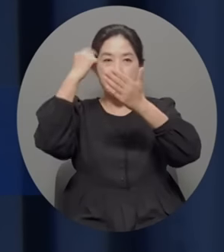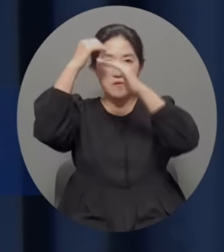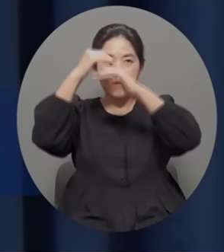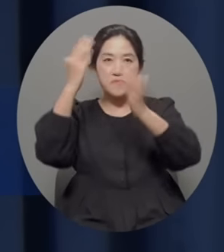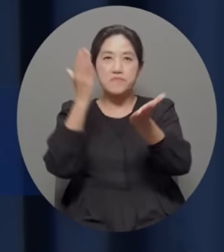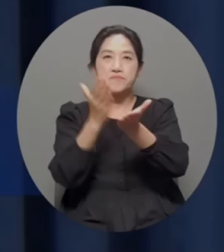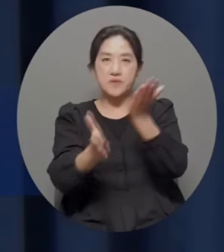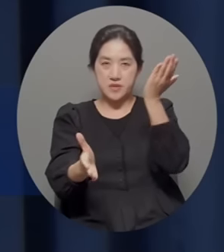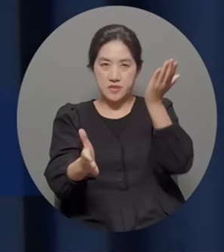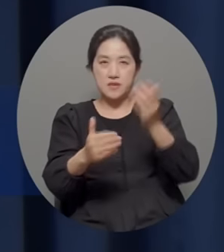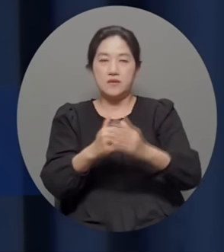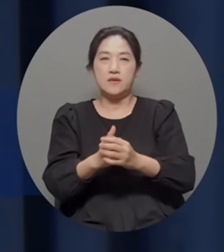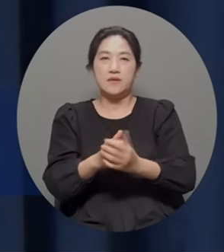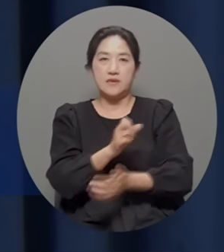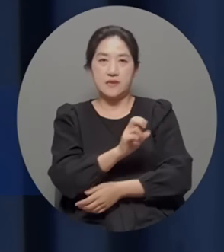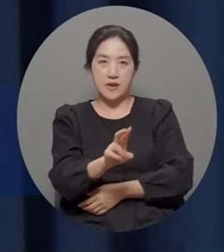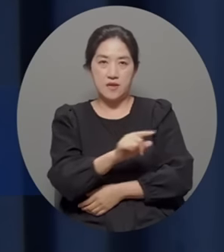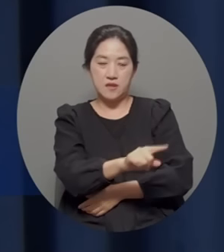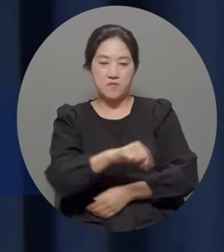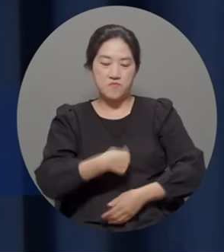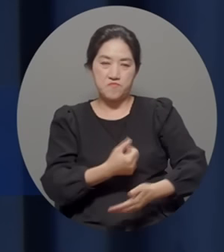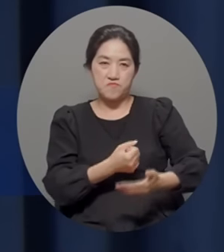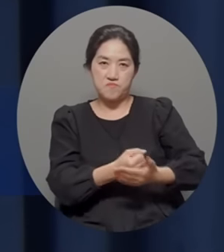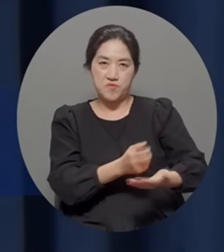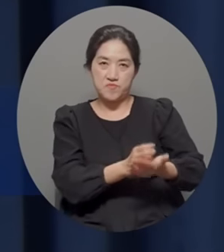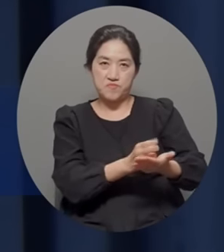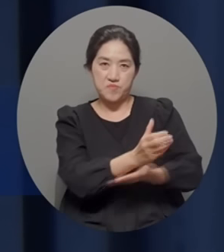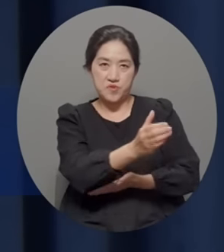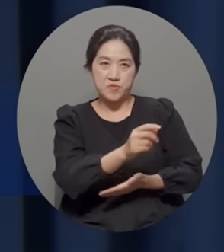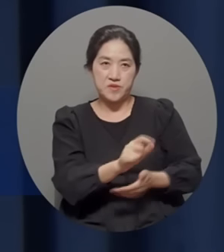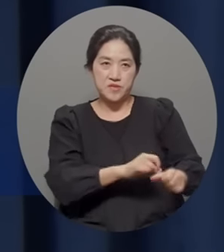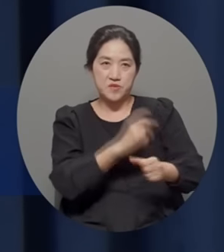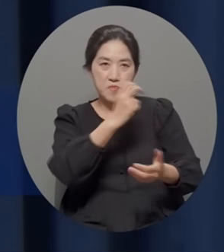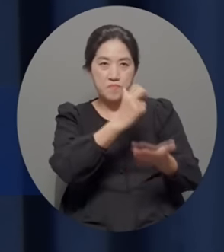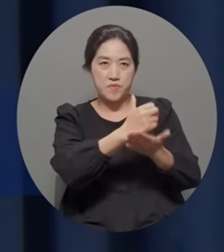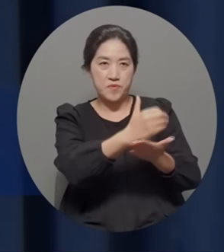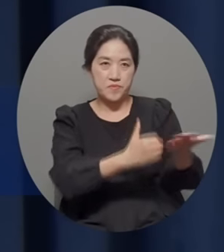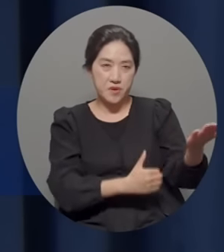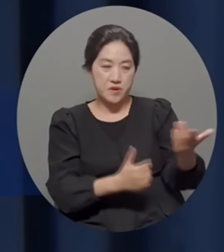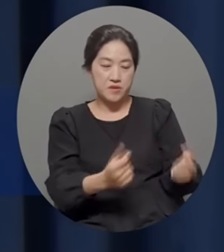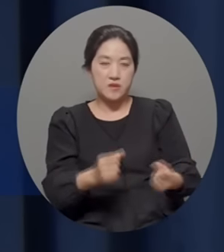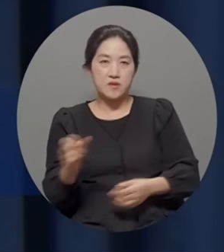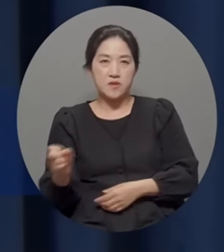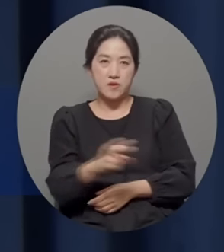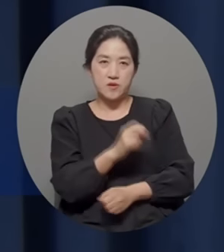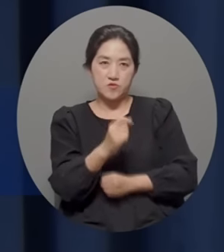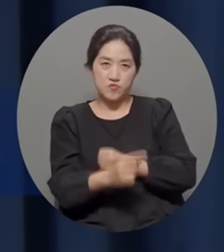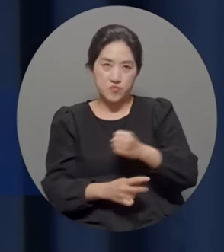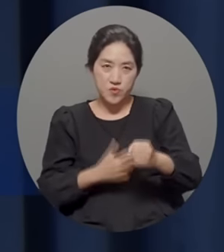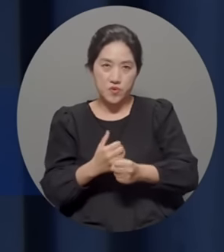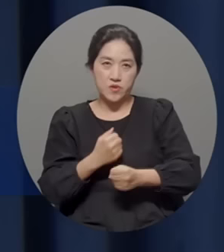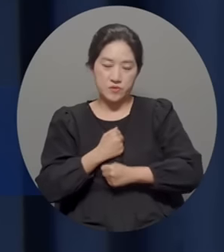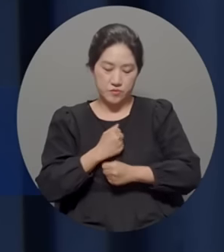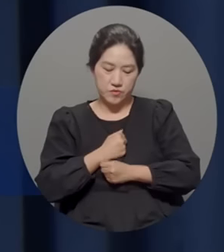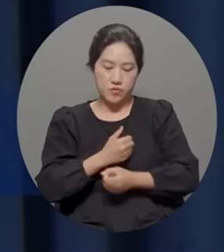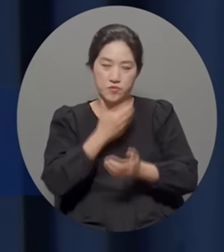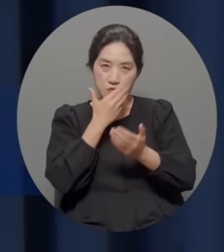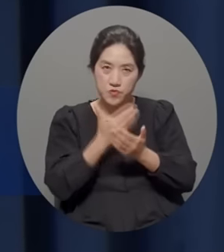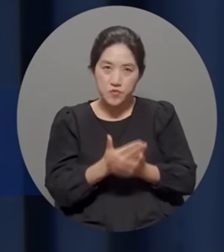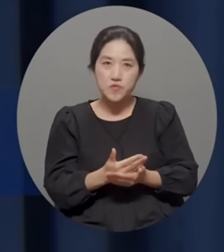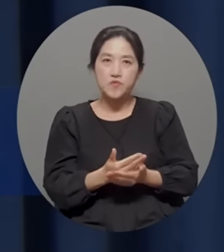부합하지 않습니다. 야당이 일방적으로 처리한 이번 특검 법안은 이처럼 여야가 수십 년간